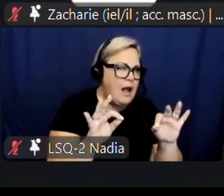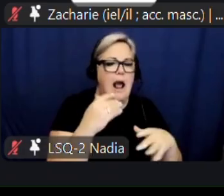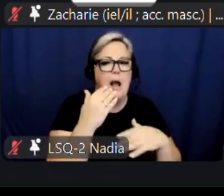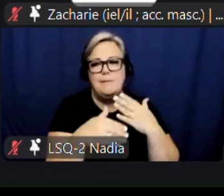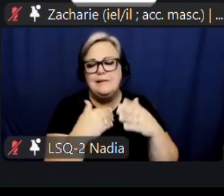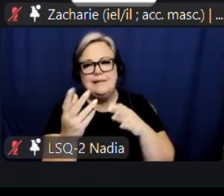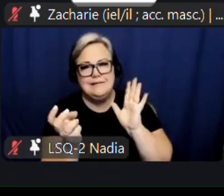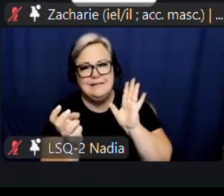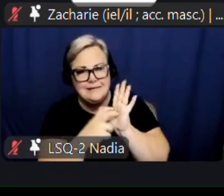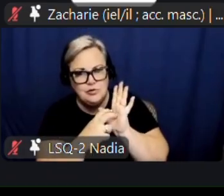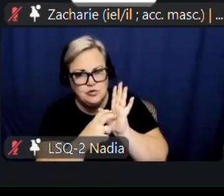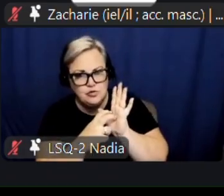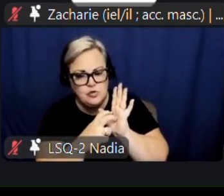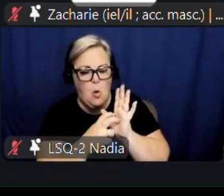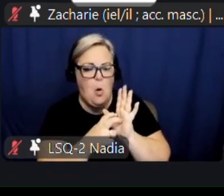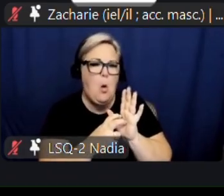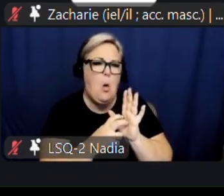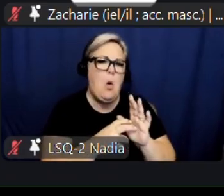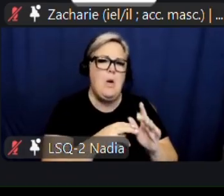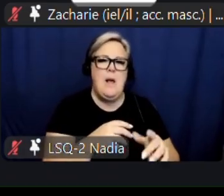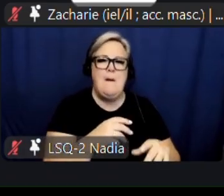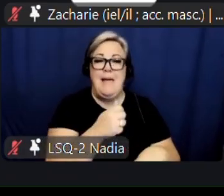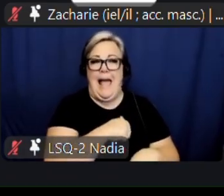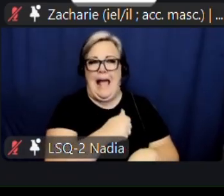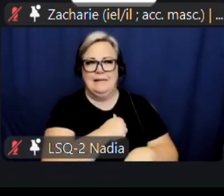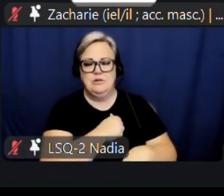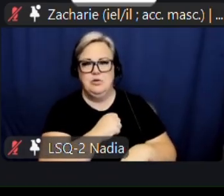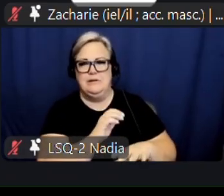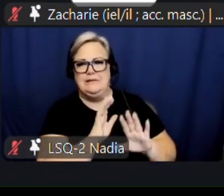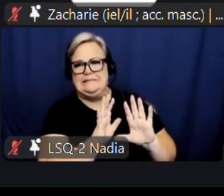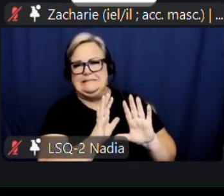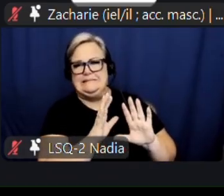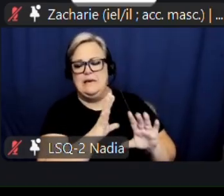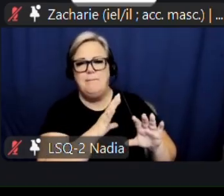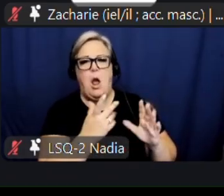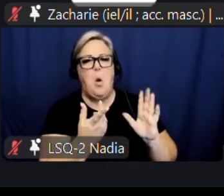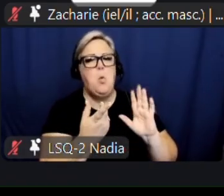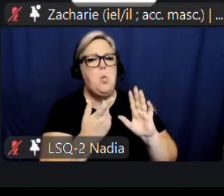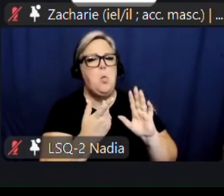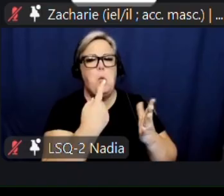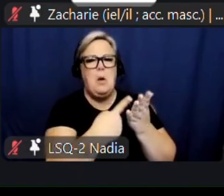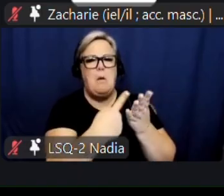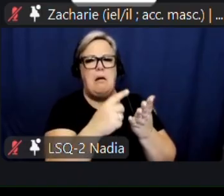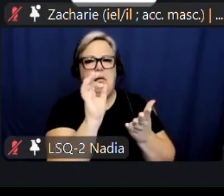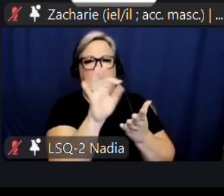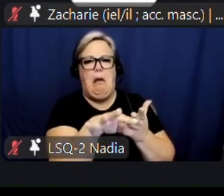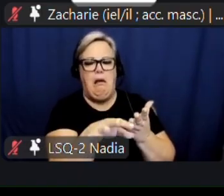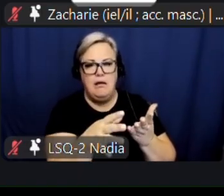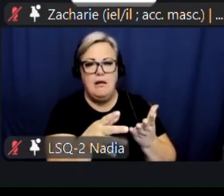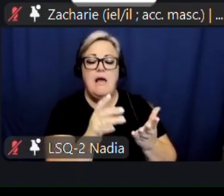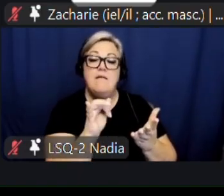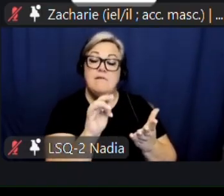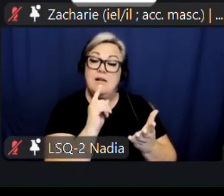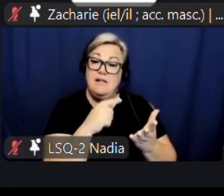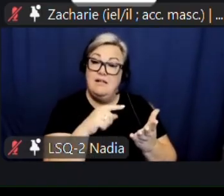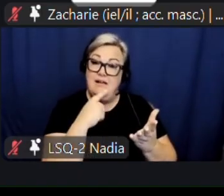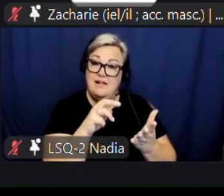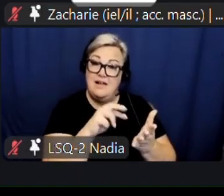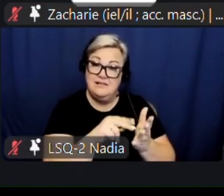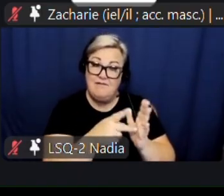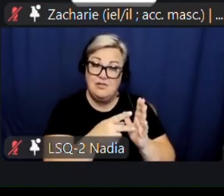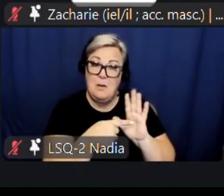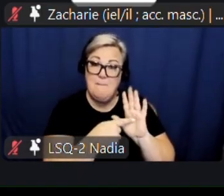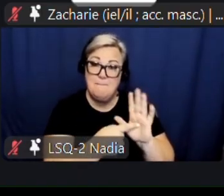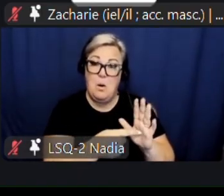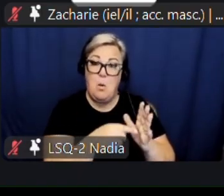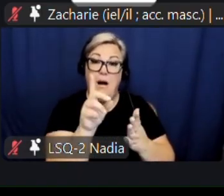processus d'inscription, des craintes d'attitudes, de commentaires et de comportements discriminatoires, ce qui est intéressant parce que ça montre que